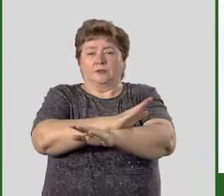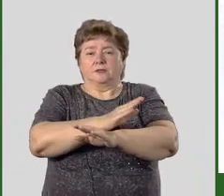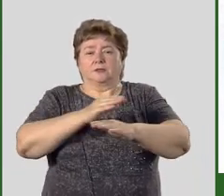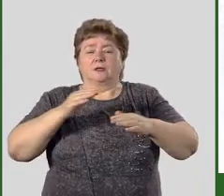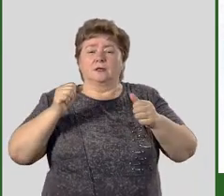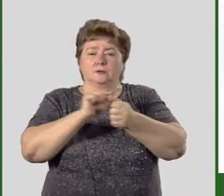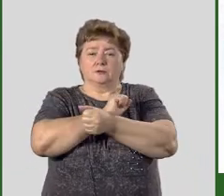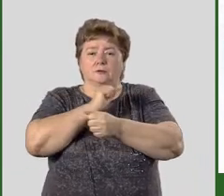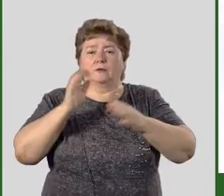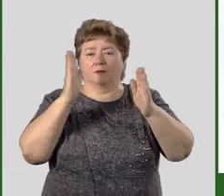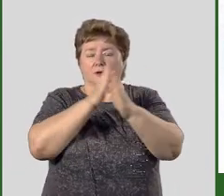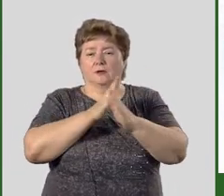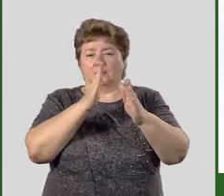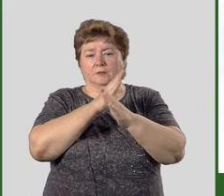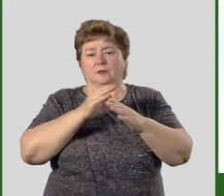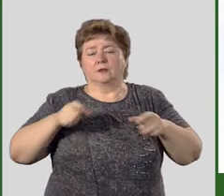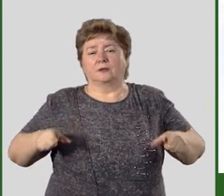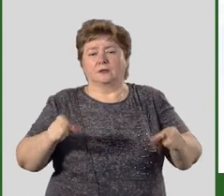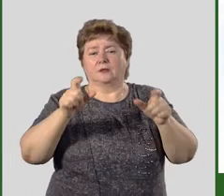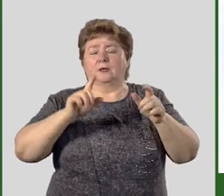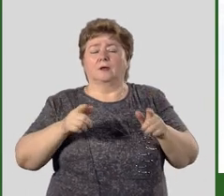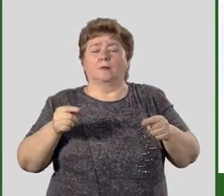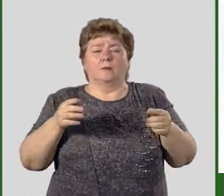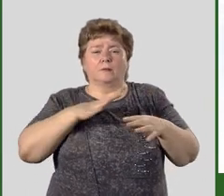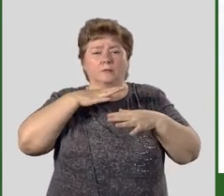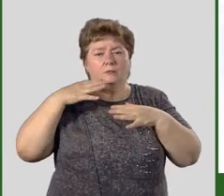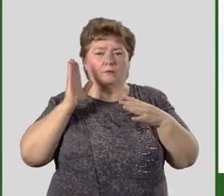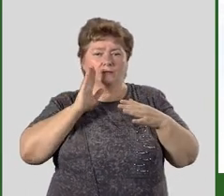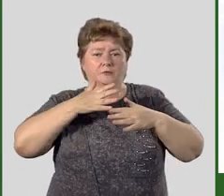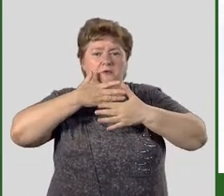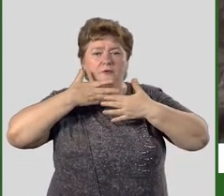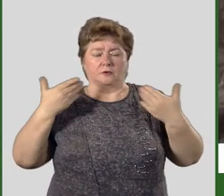тропического пустынного климата, река сильно мелеет.